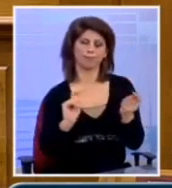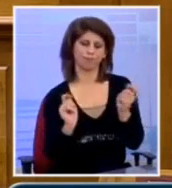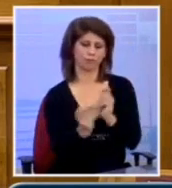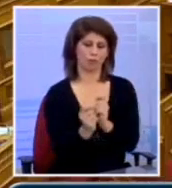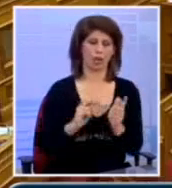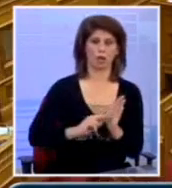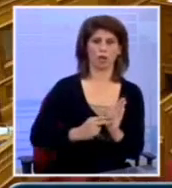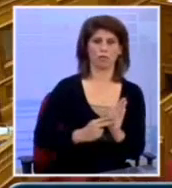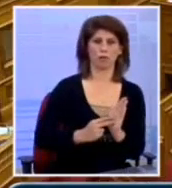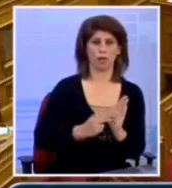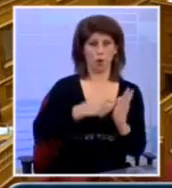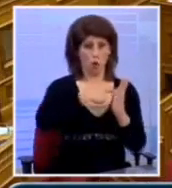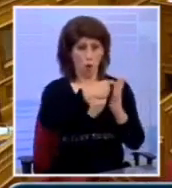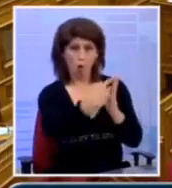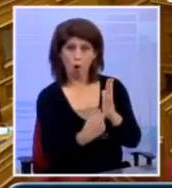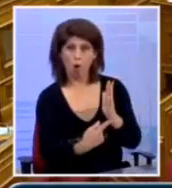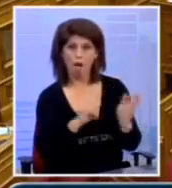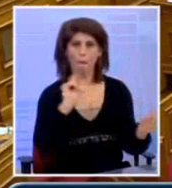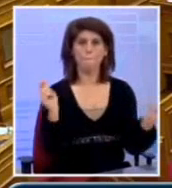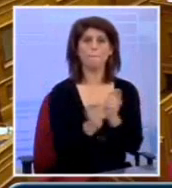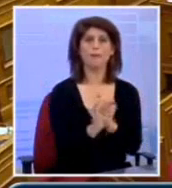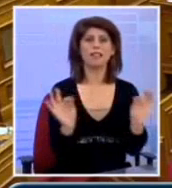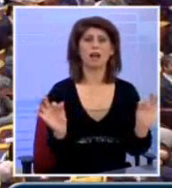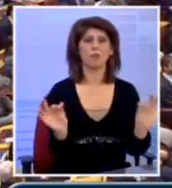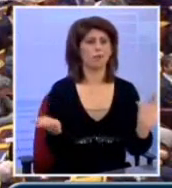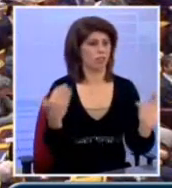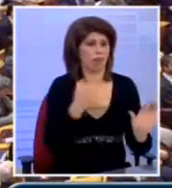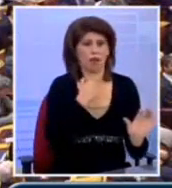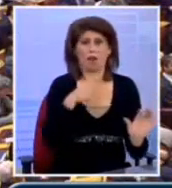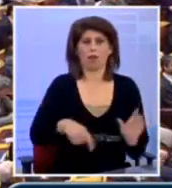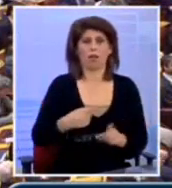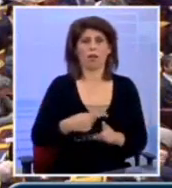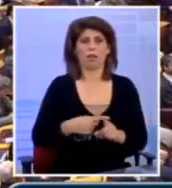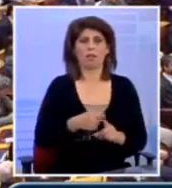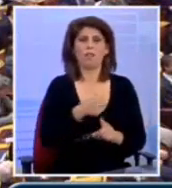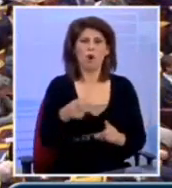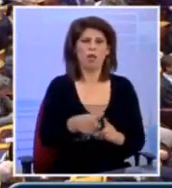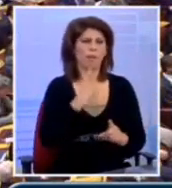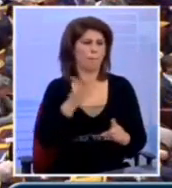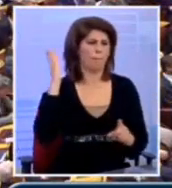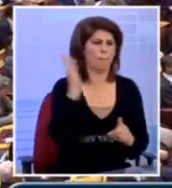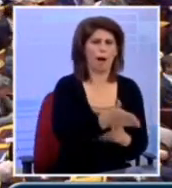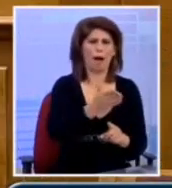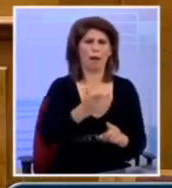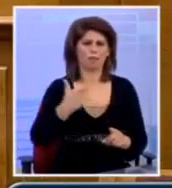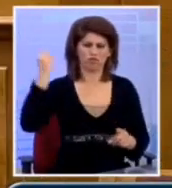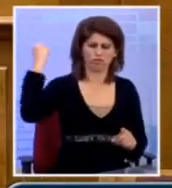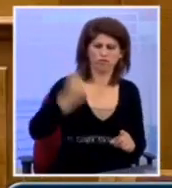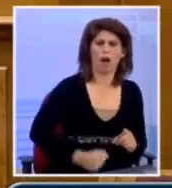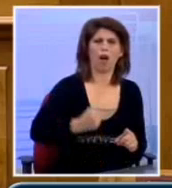Καμία από αυτές δεν ήταν μεταρρυθμίσεις που είχε ανάγκη ο τόπος. Γιατί βέβαια μόνο εκεί ξέρατε να χτυπάτε το χέρι στο